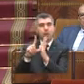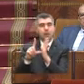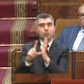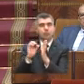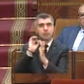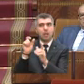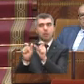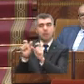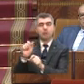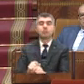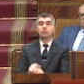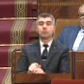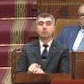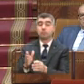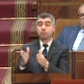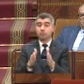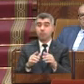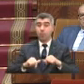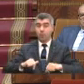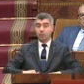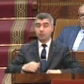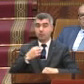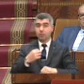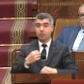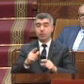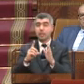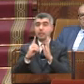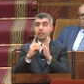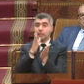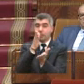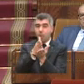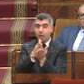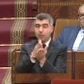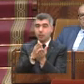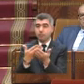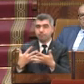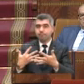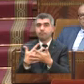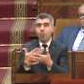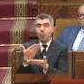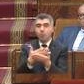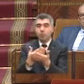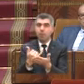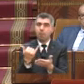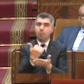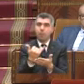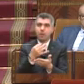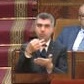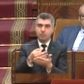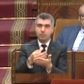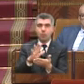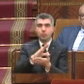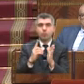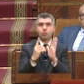المرتفقين. سيد الوزير، إن تعزيز الديمقراطية التشاركية وتوسيع نطاقها باعتبارها إحدى الأسس التي يقوم عليها النظام